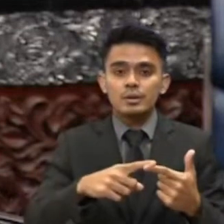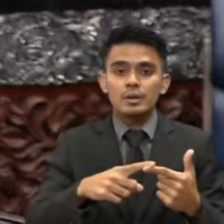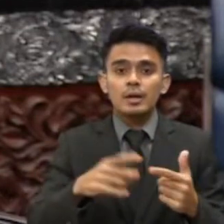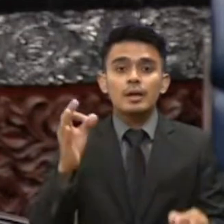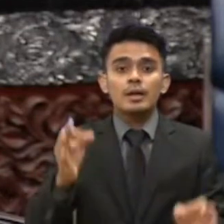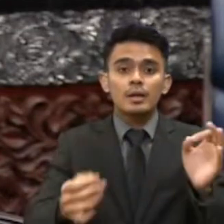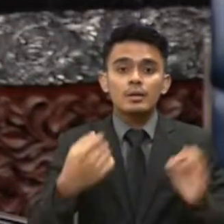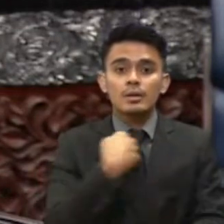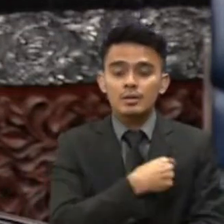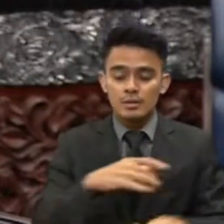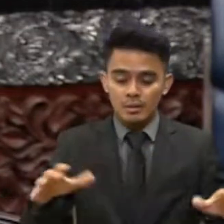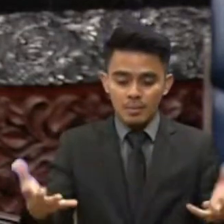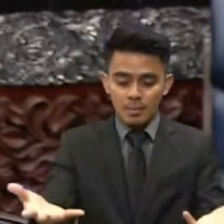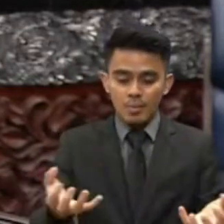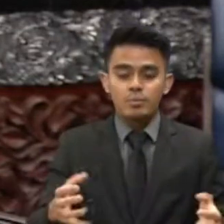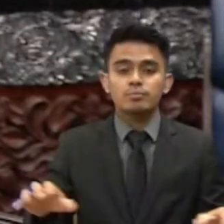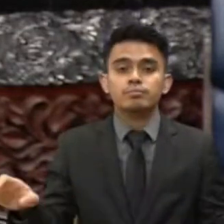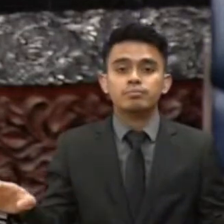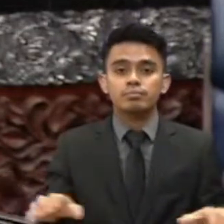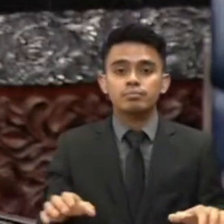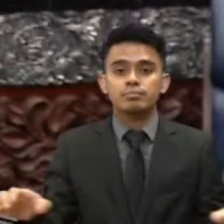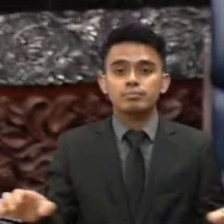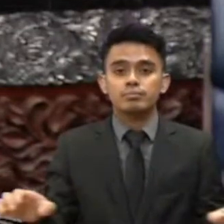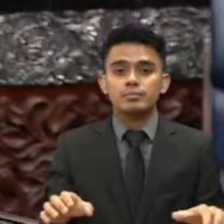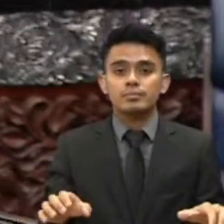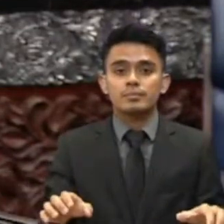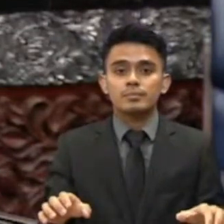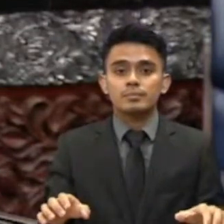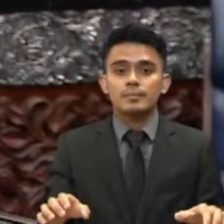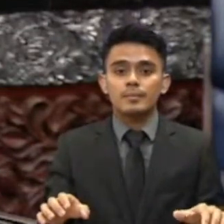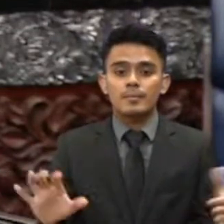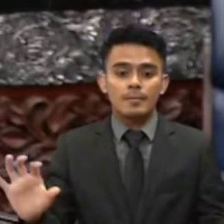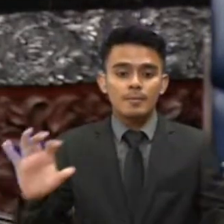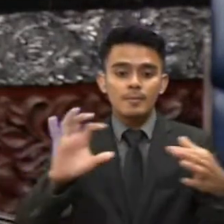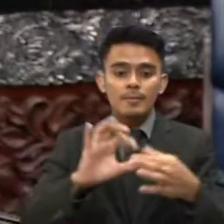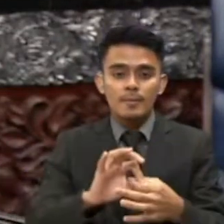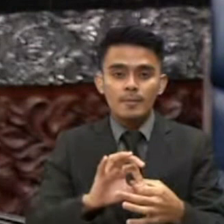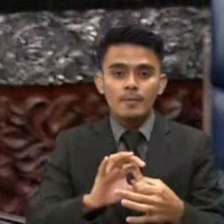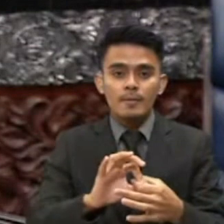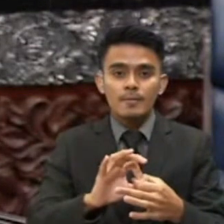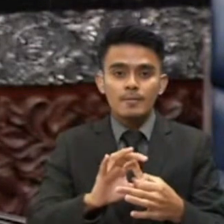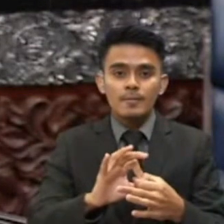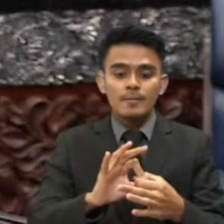nak buat apa tuh paketan dengan mana-mana